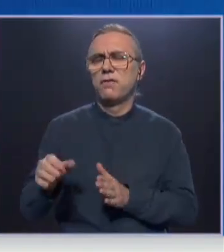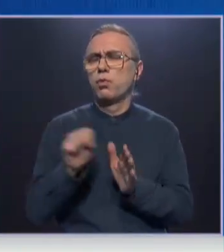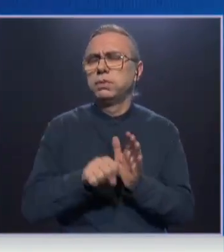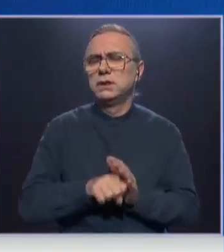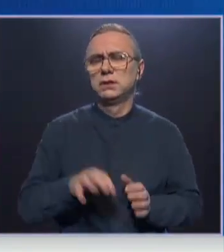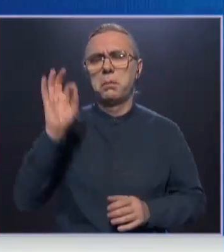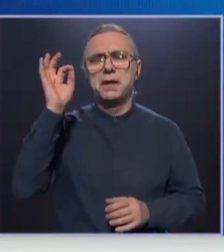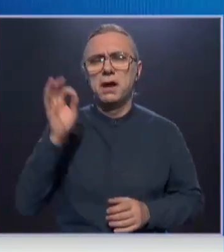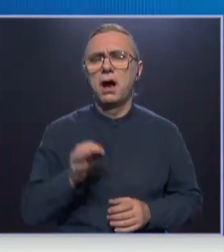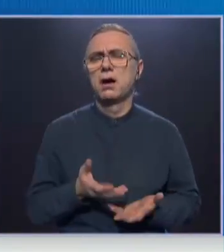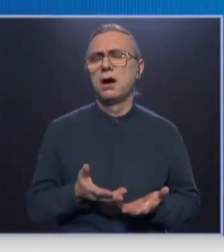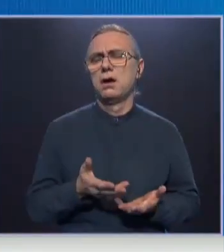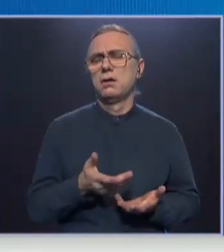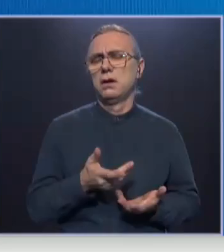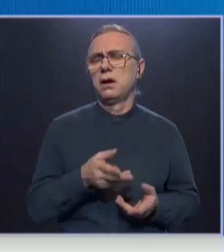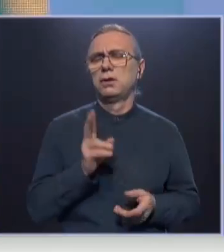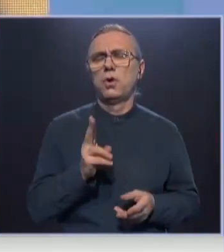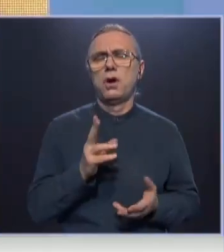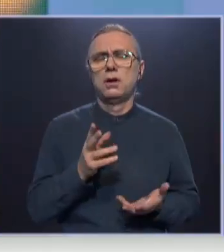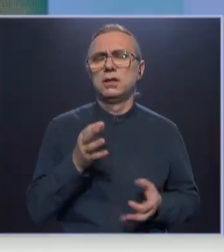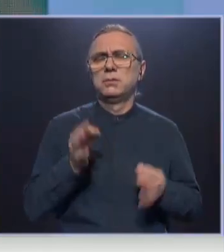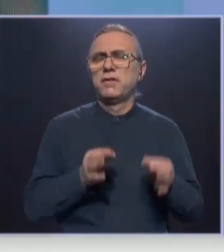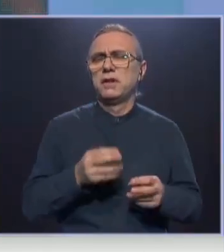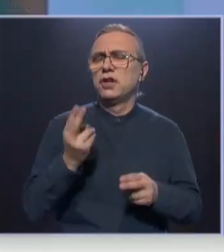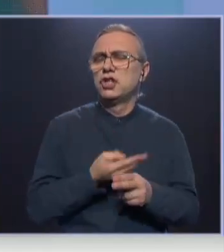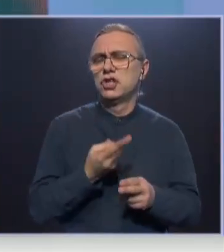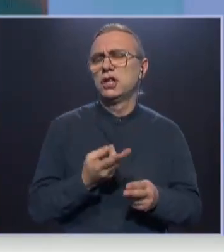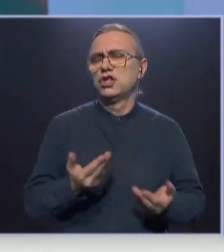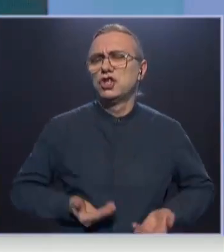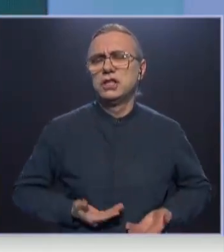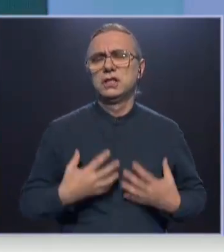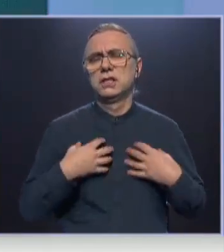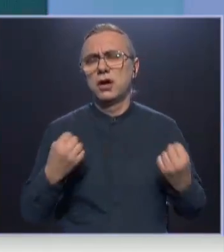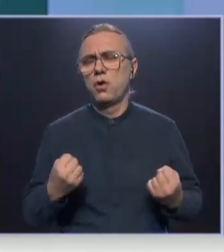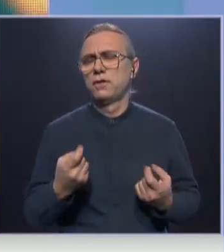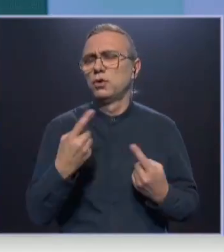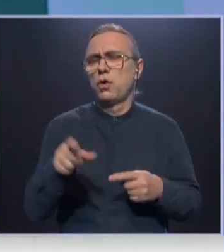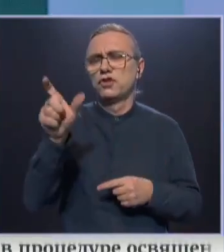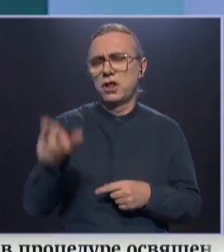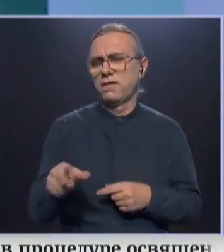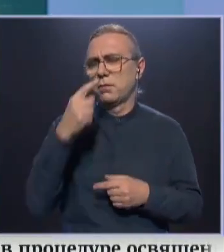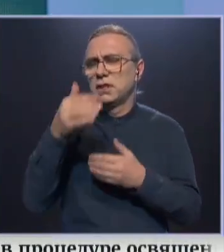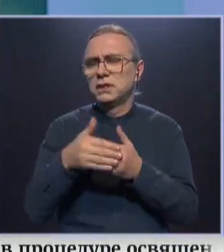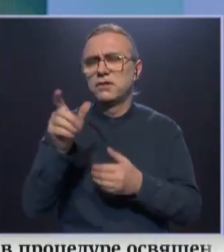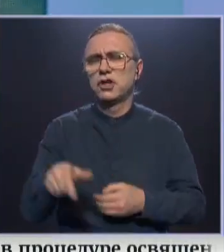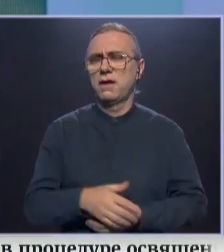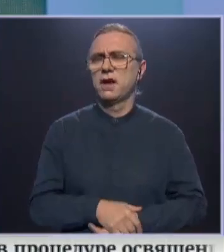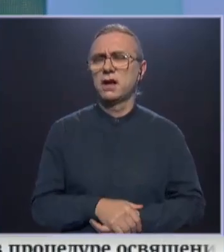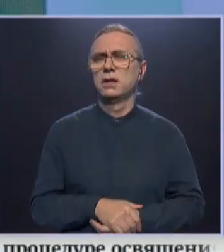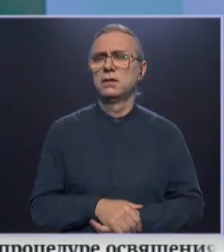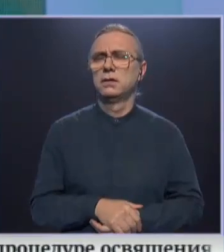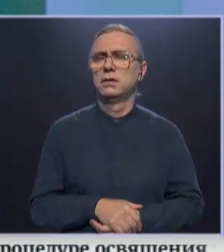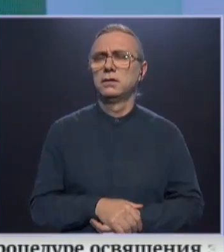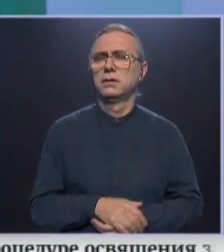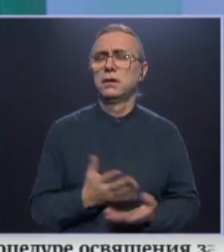несправедливо лишил жизни и здоровья там, другого человека, близкого тебе человека. Нужно предать